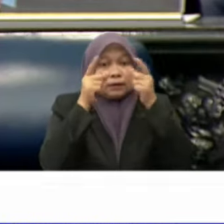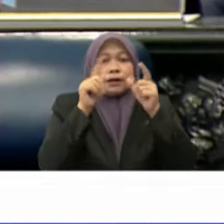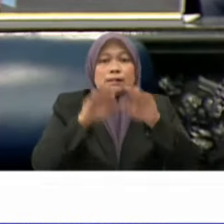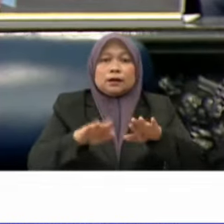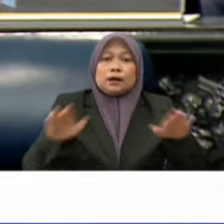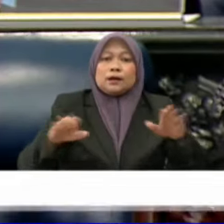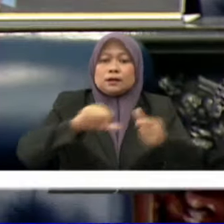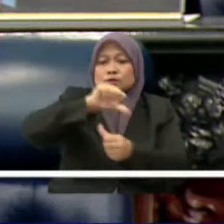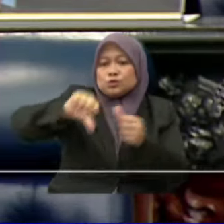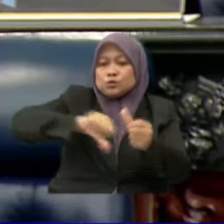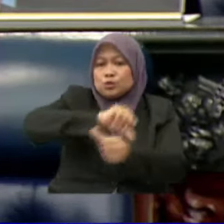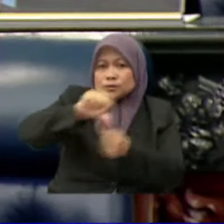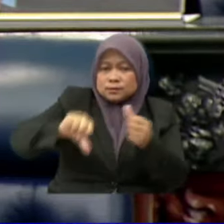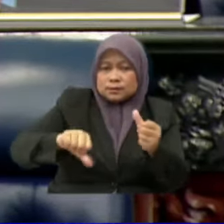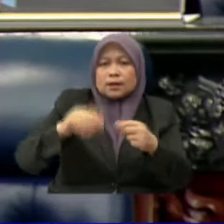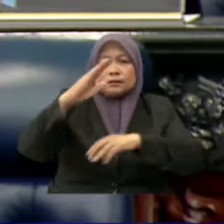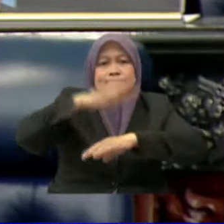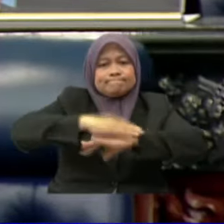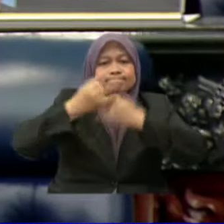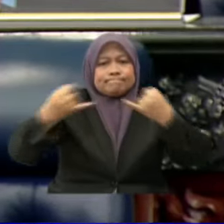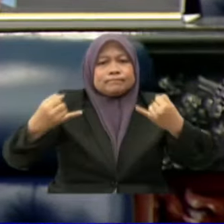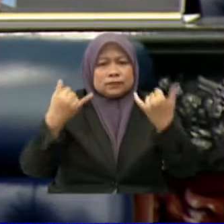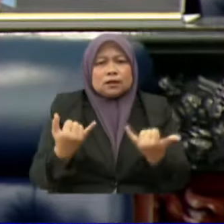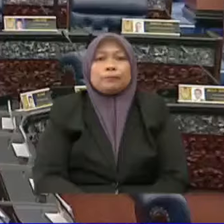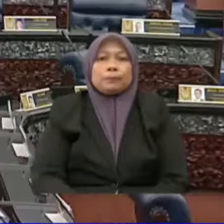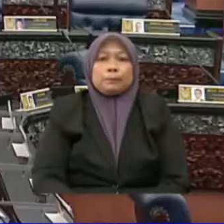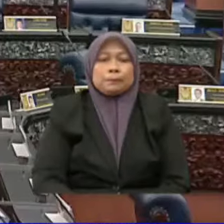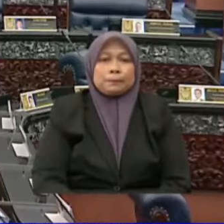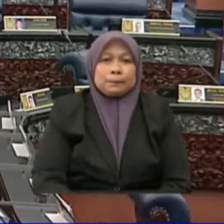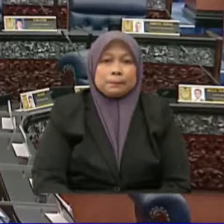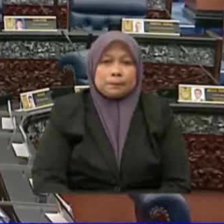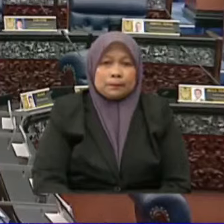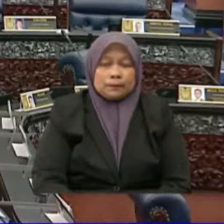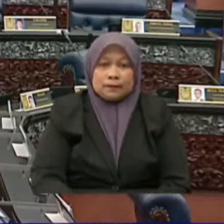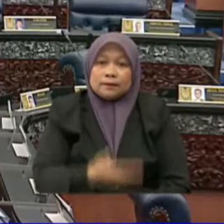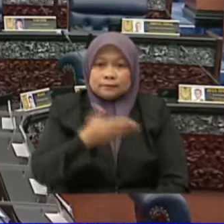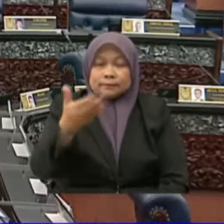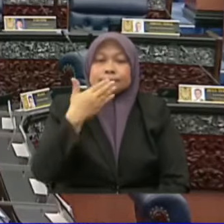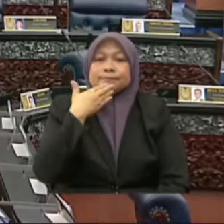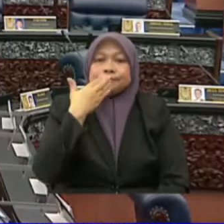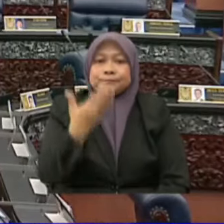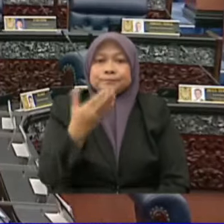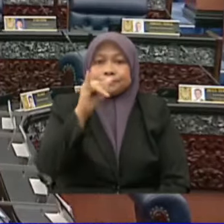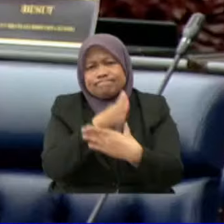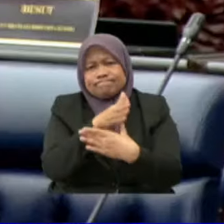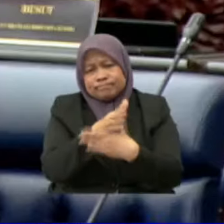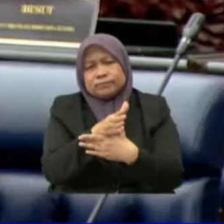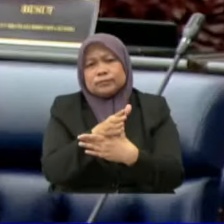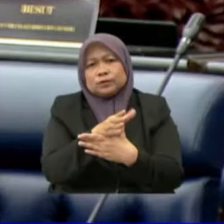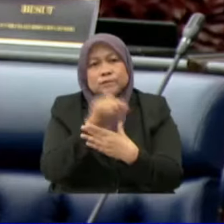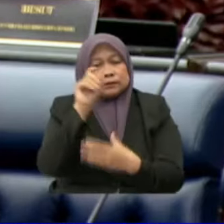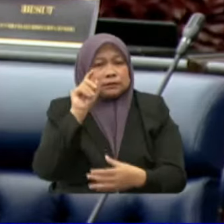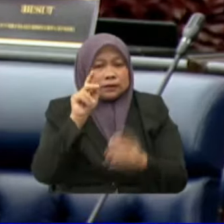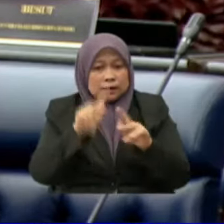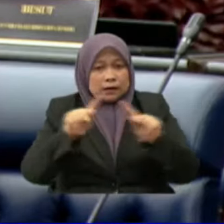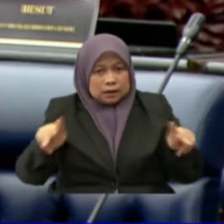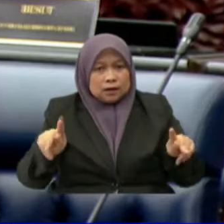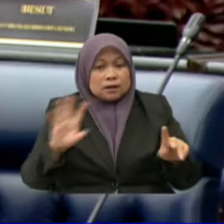media sosial terhadap media yang menemukan anak-anak beliau menjawab soal anak